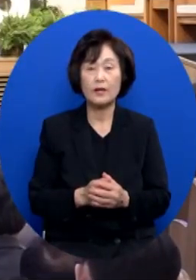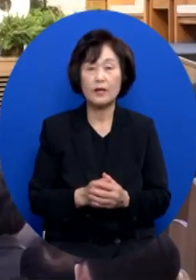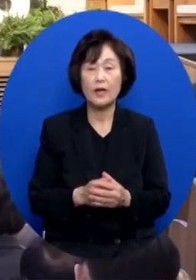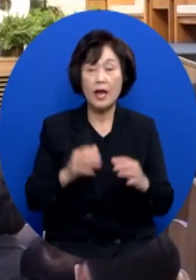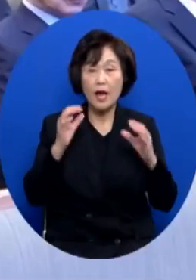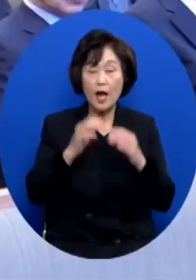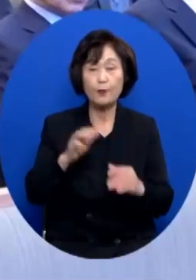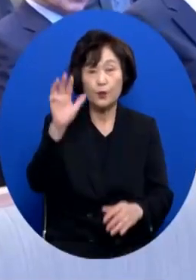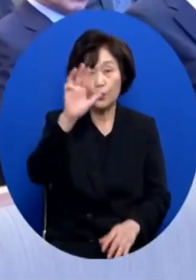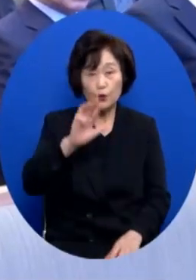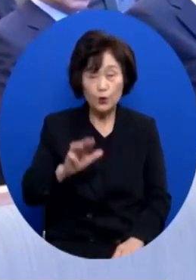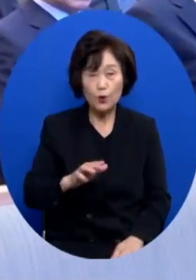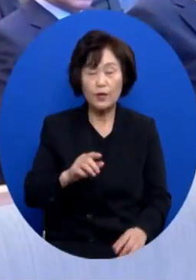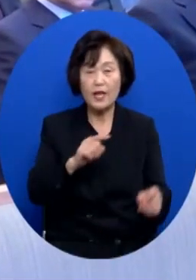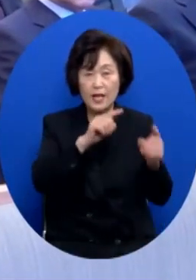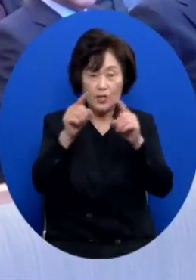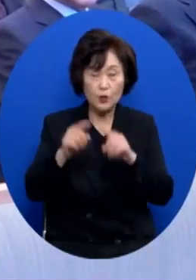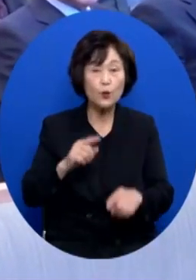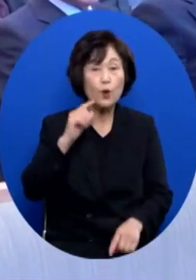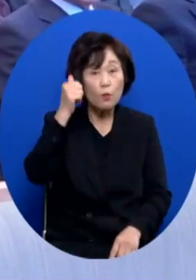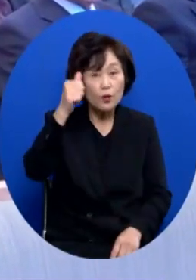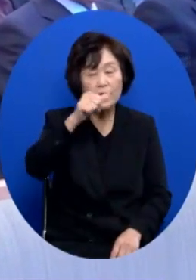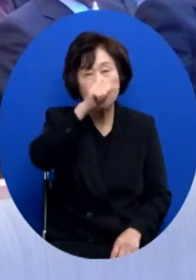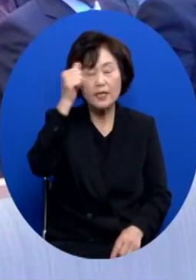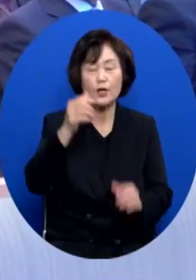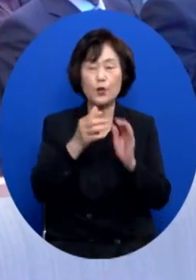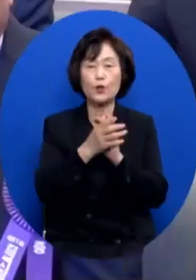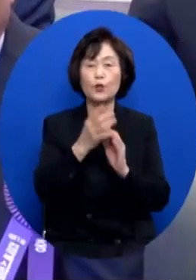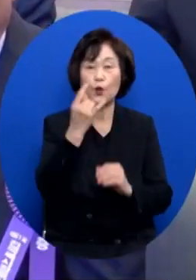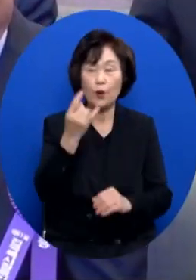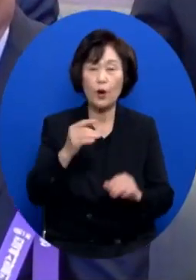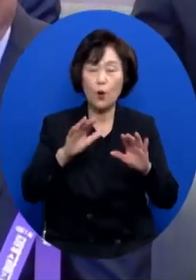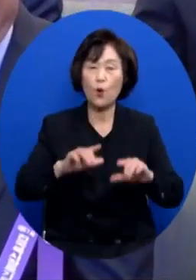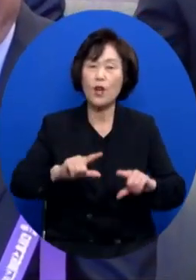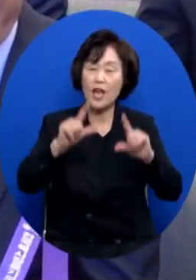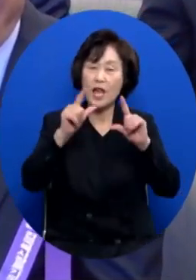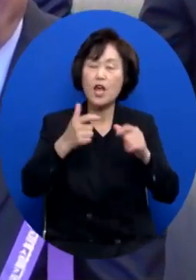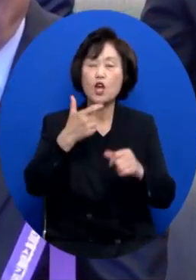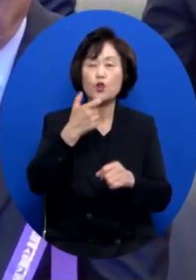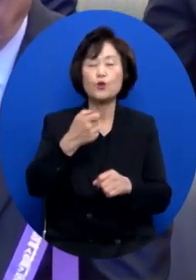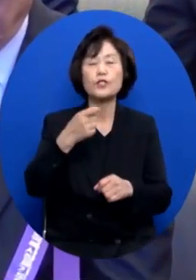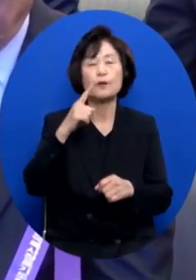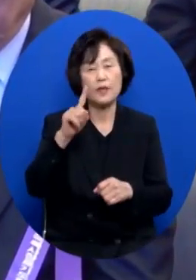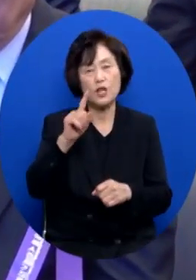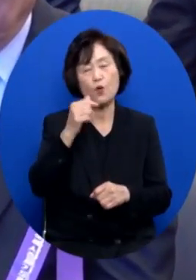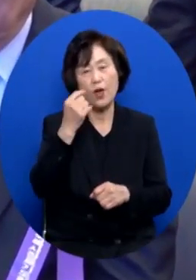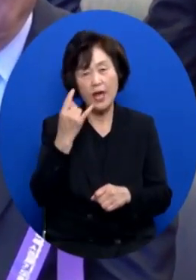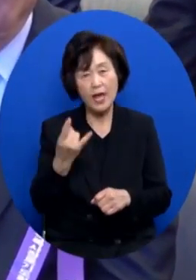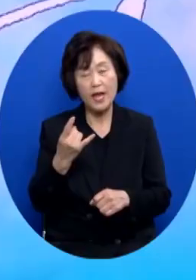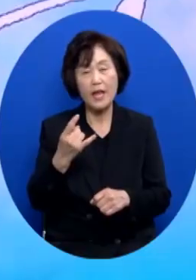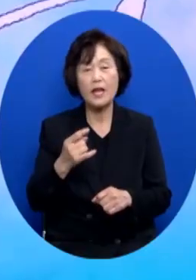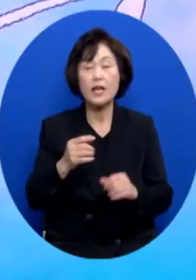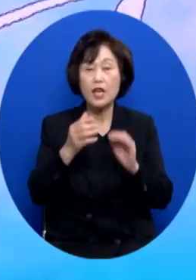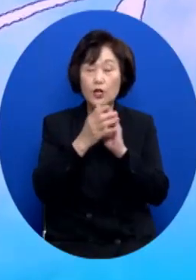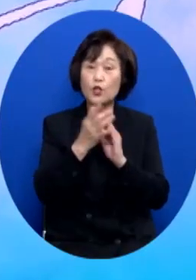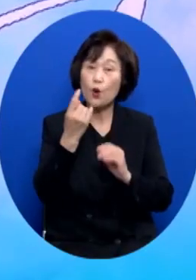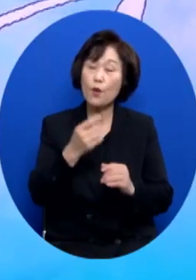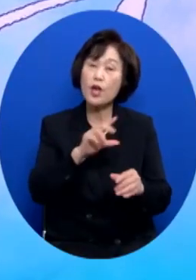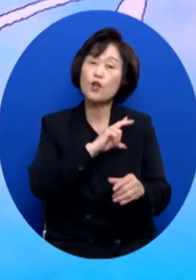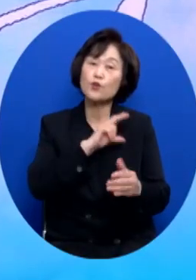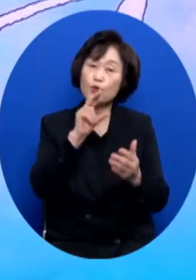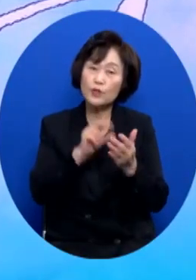대한예수교장로회 합동총회 전국 목사장로 기도회가 올해로 61회째를 맞았습니다. 올해 기도회의